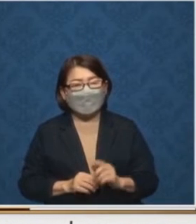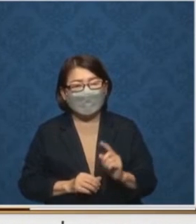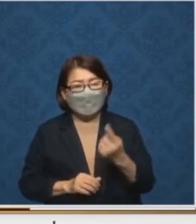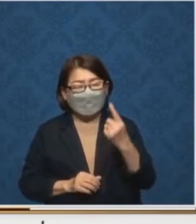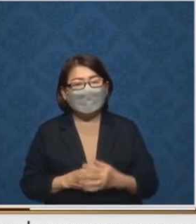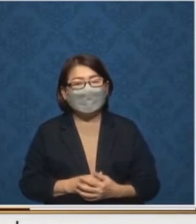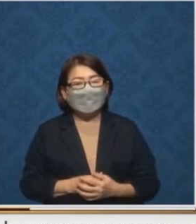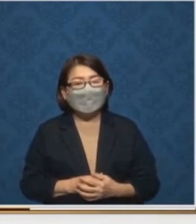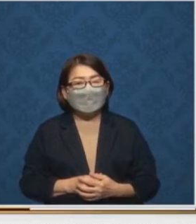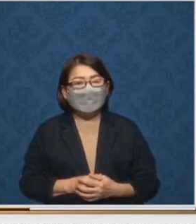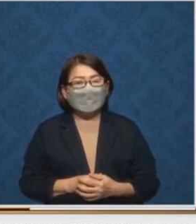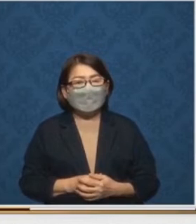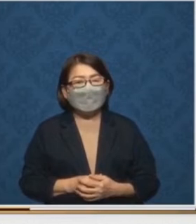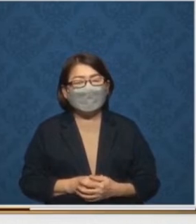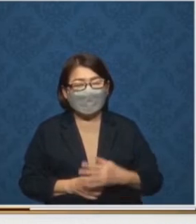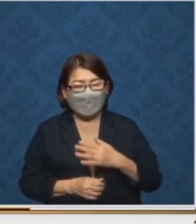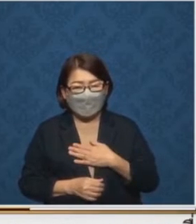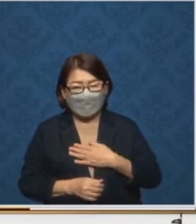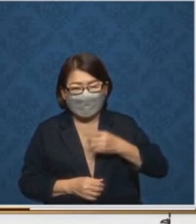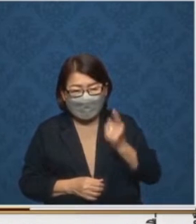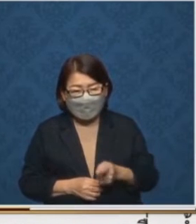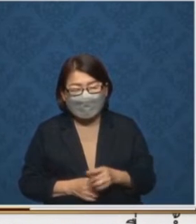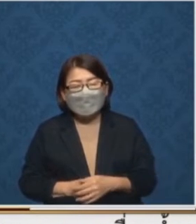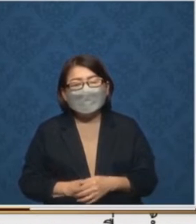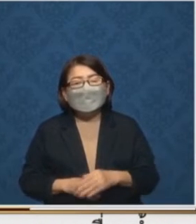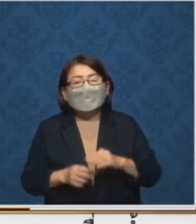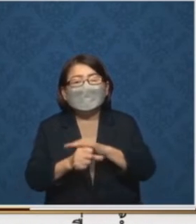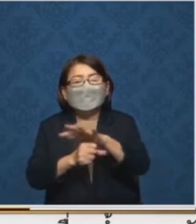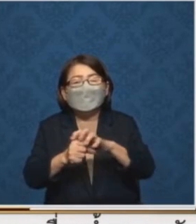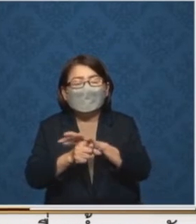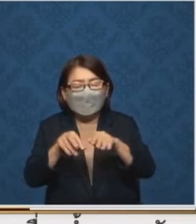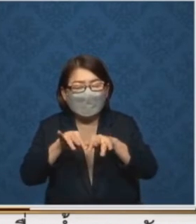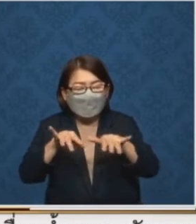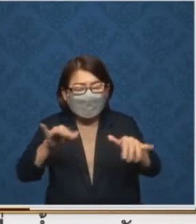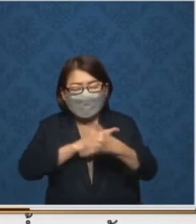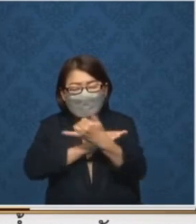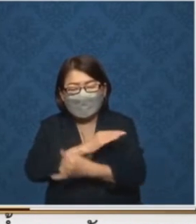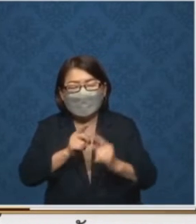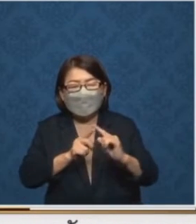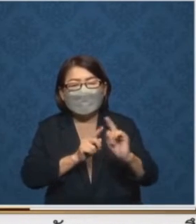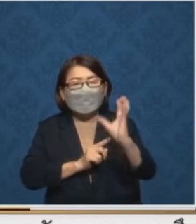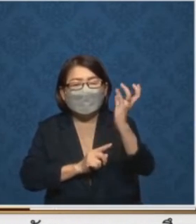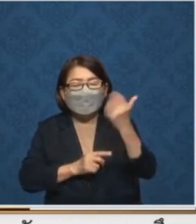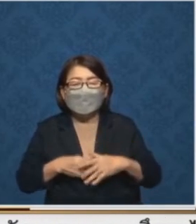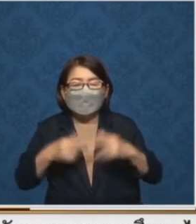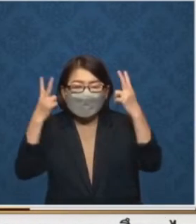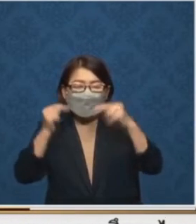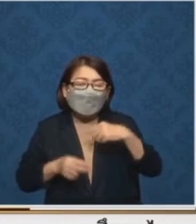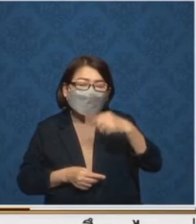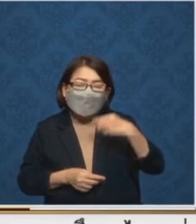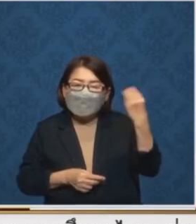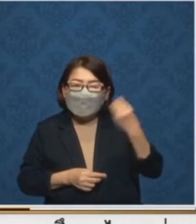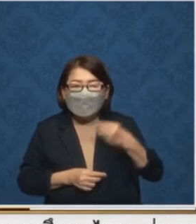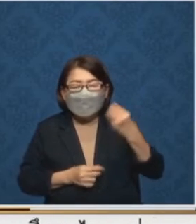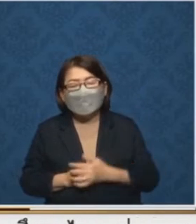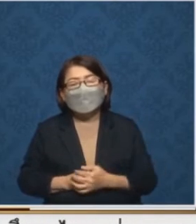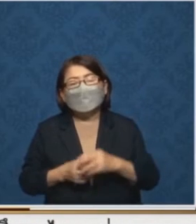ผมเน่นควิดระบาดทั่วโลก ท่านยกมกจะกล่วอ้างเสมอว่มผลขทบทั่วโลกนะคร